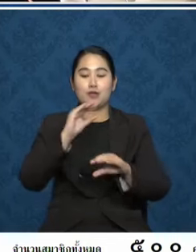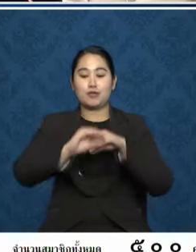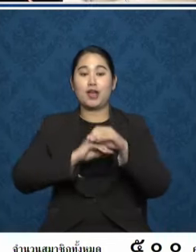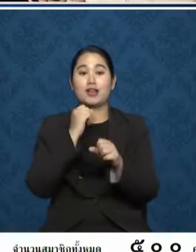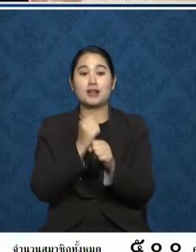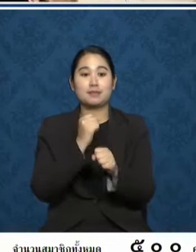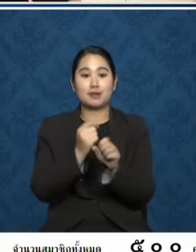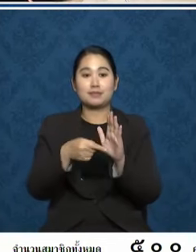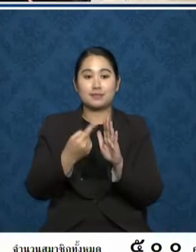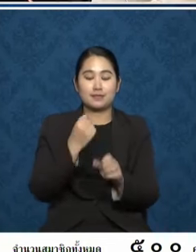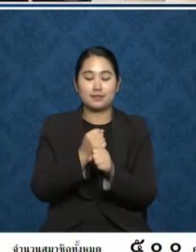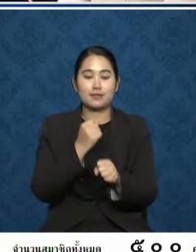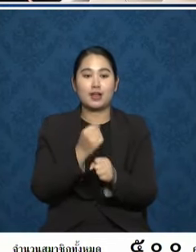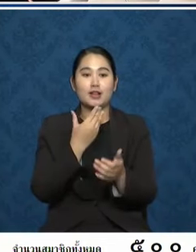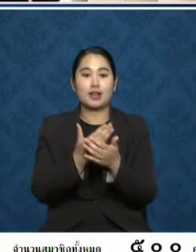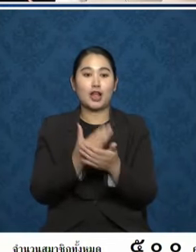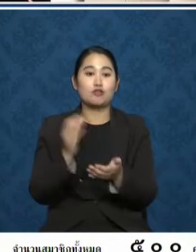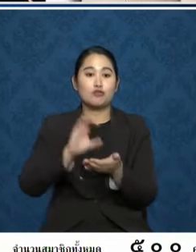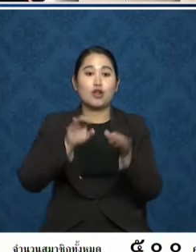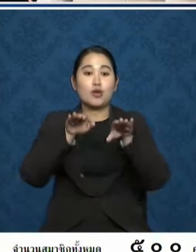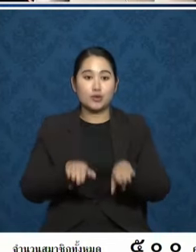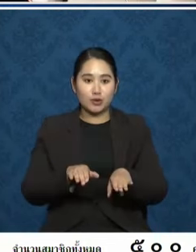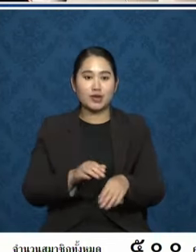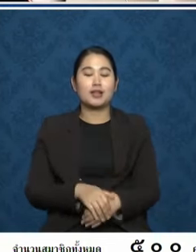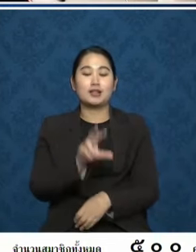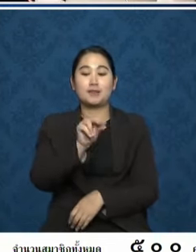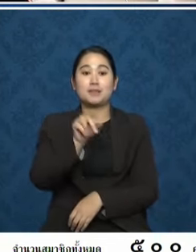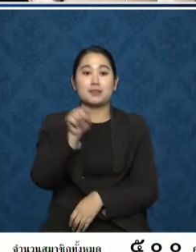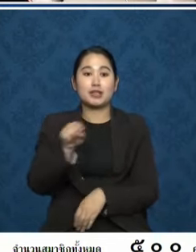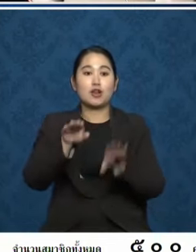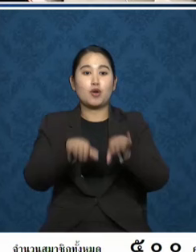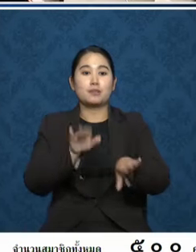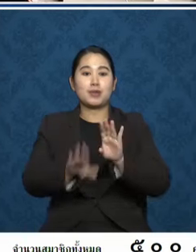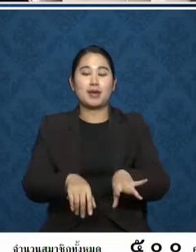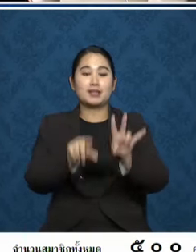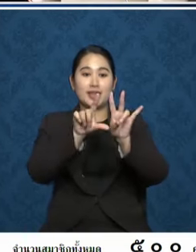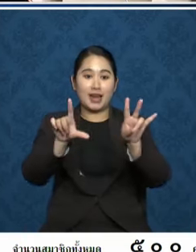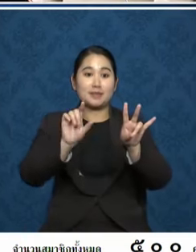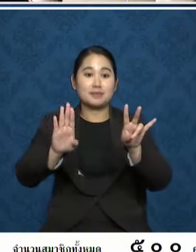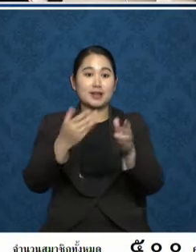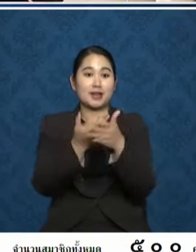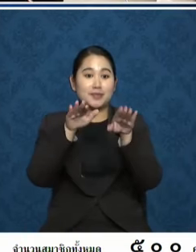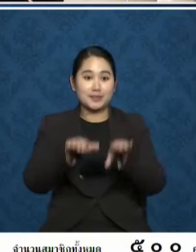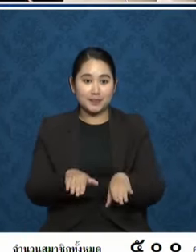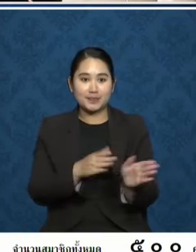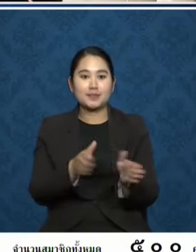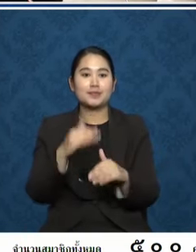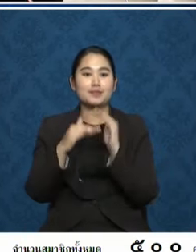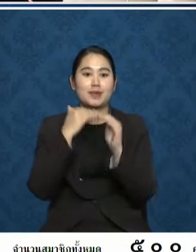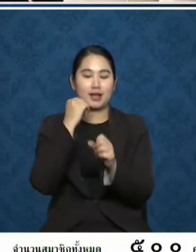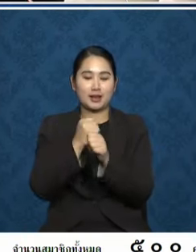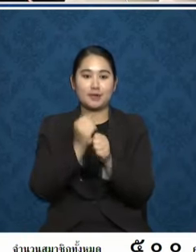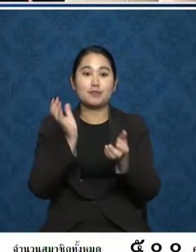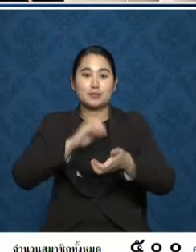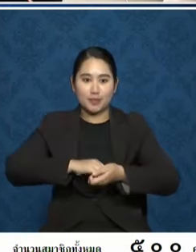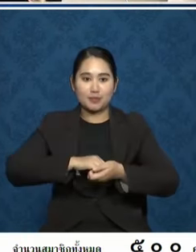ที่สามารถตนทุนการนำเข้ารถให่กวา 30%หอวาวประมาณ 7 ล้านบาทต่คันแล้วก็ไปพัฒนาร่มกับ